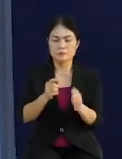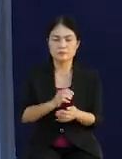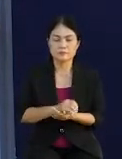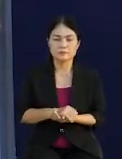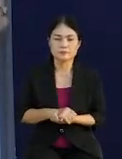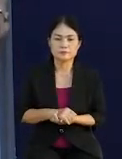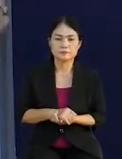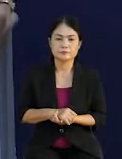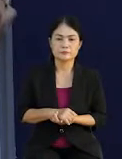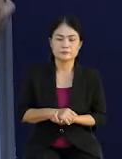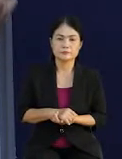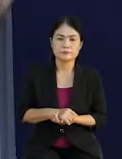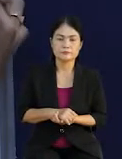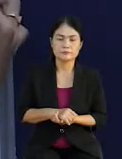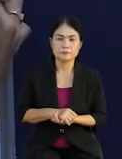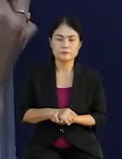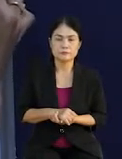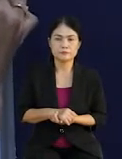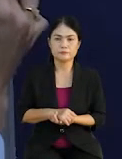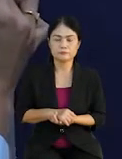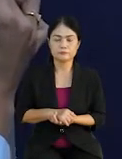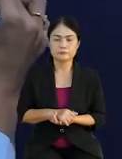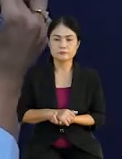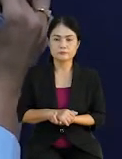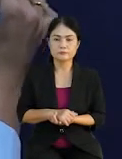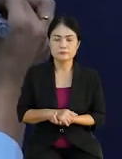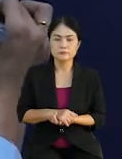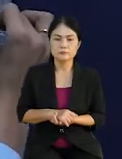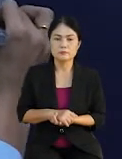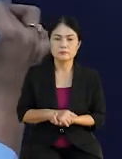tiền pi này nụ